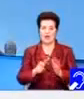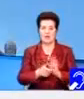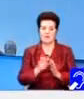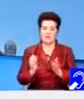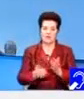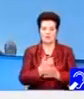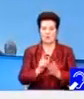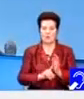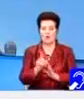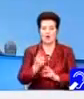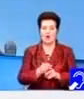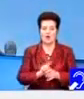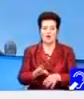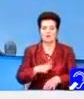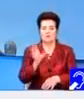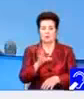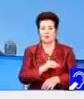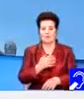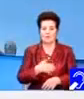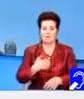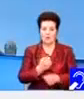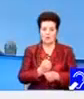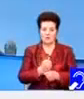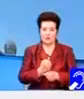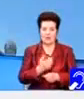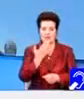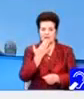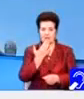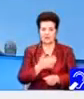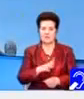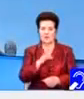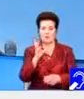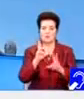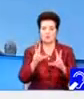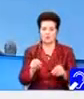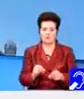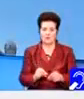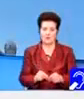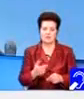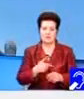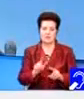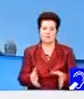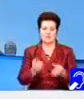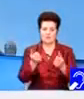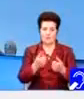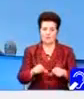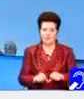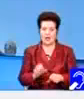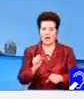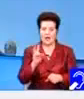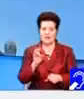nou vice în politică, Giuseppe Conte, fost funcționar la Fondul Monetar Internațional, a depus jurământul. Conte este susținut de formațiunea